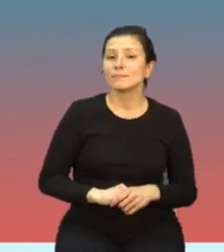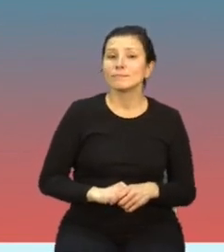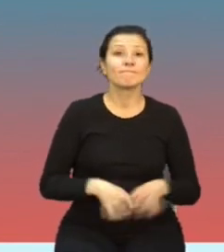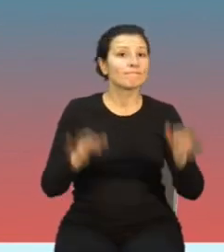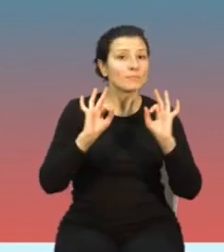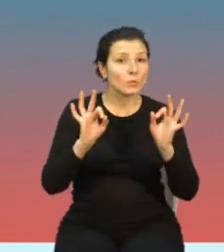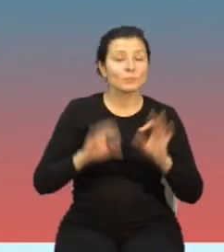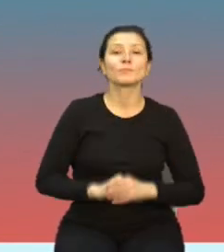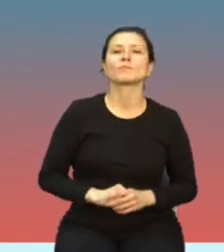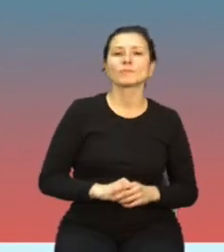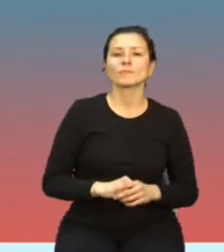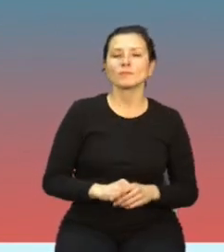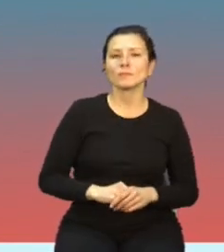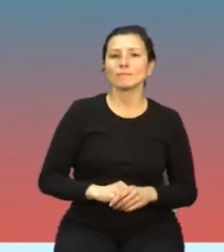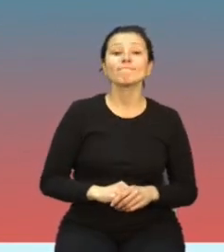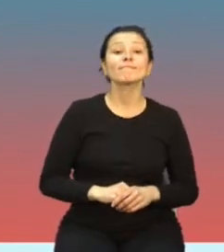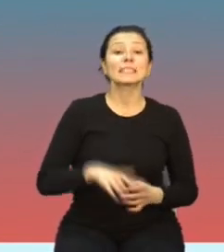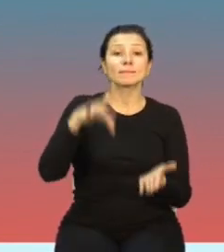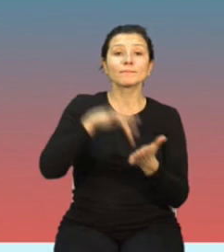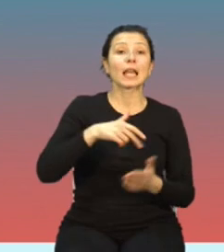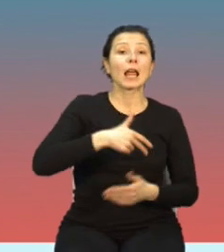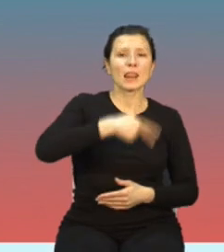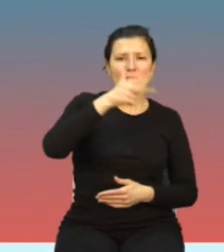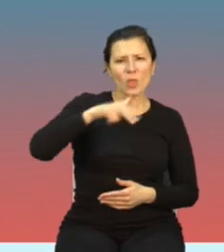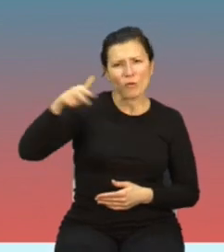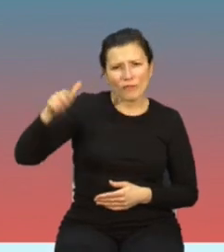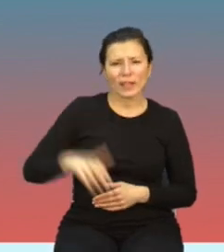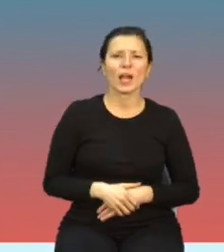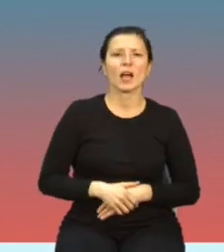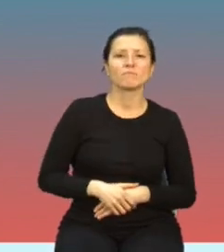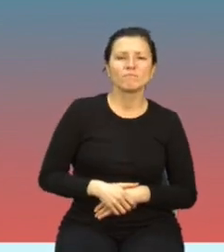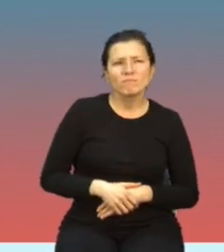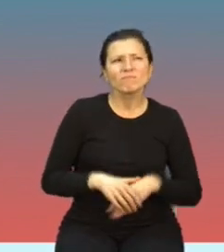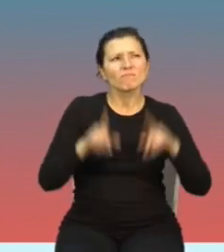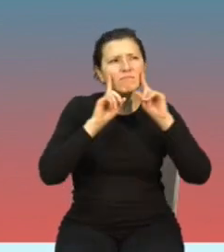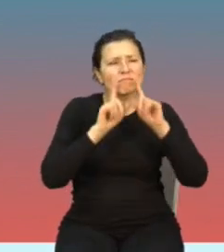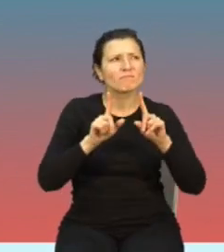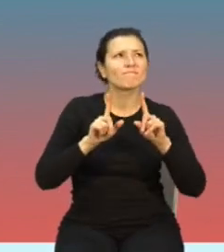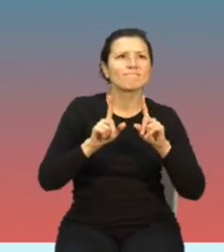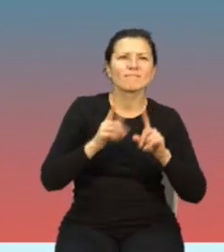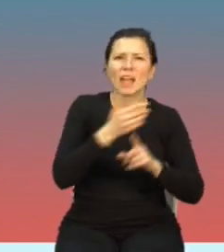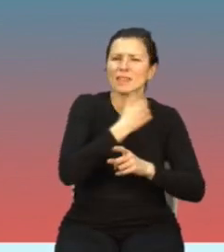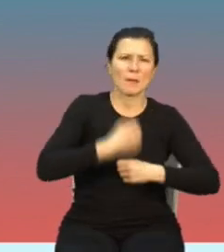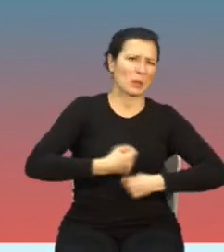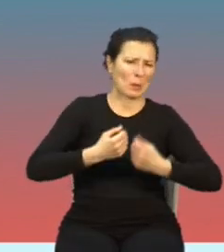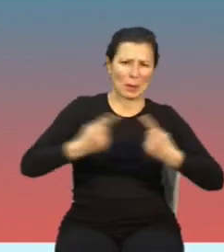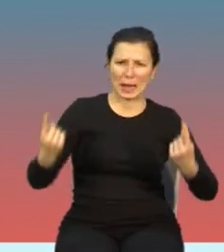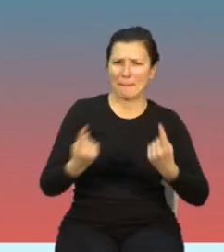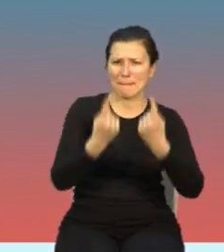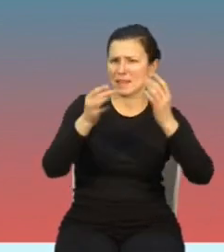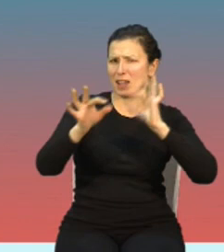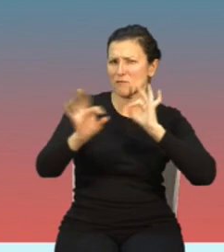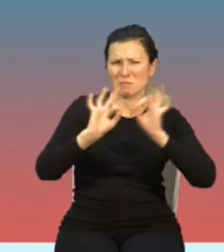No dobrze, więc w Norwegii tak naprawdę nie mamy szeroko zakrojonych kampanii